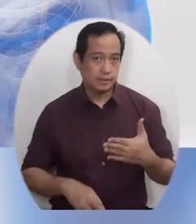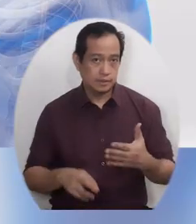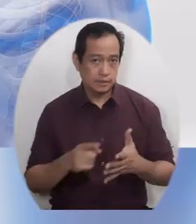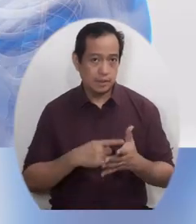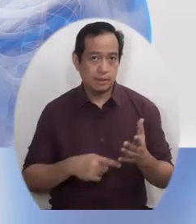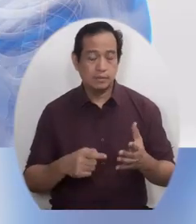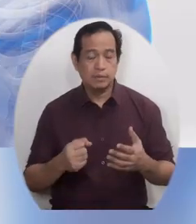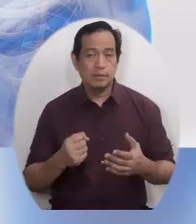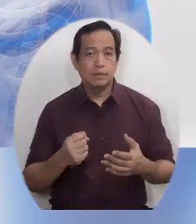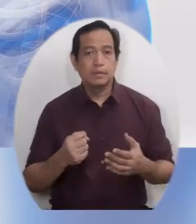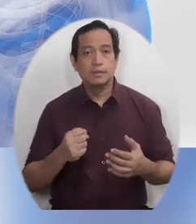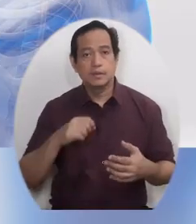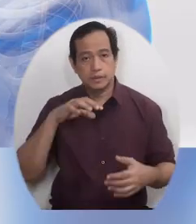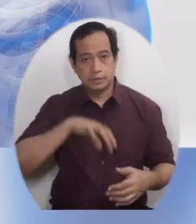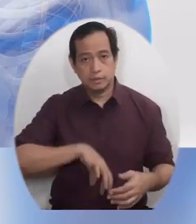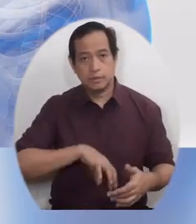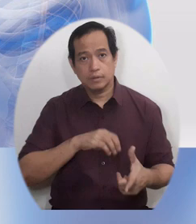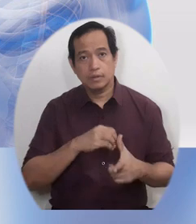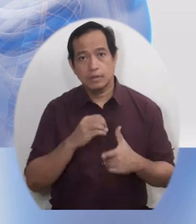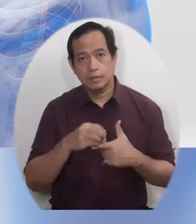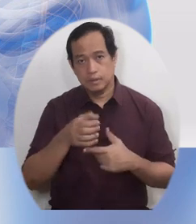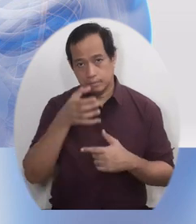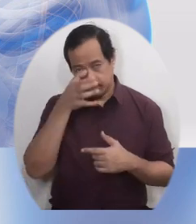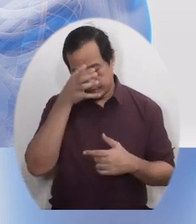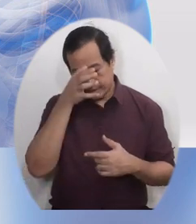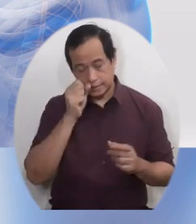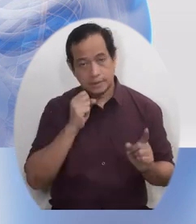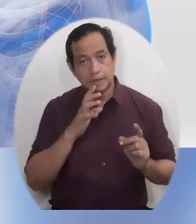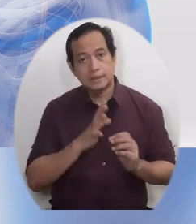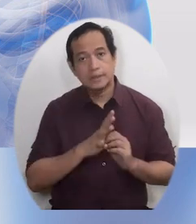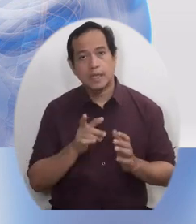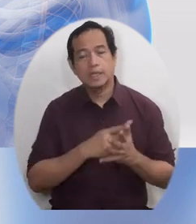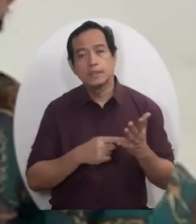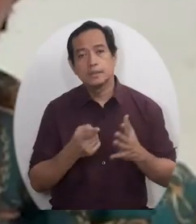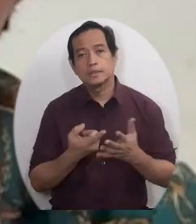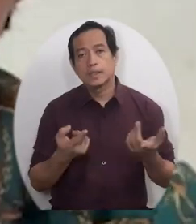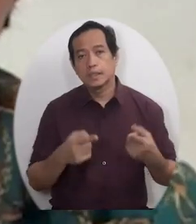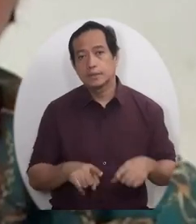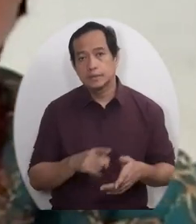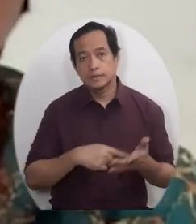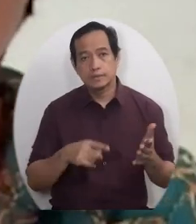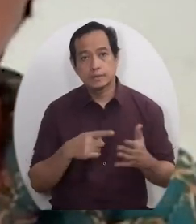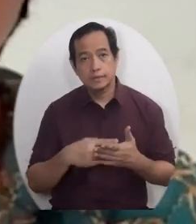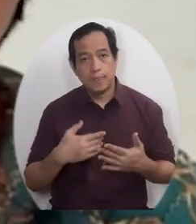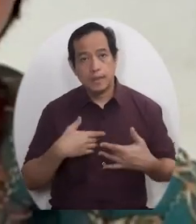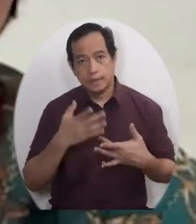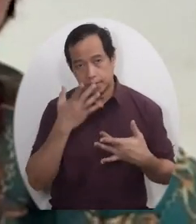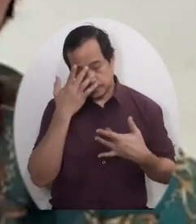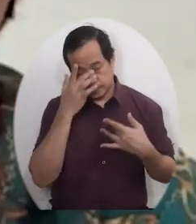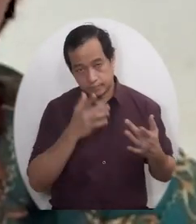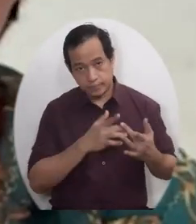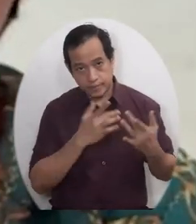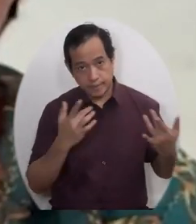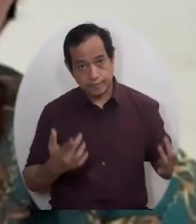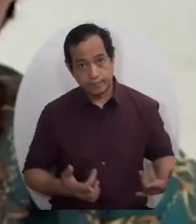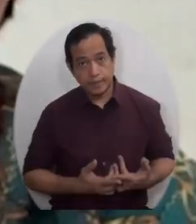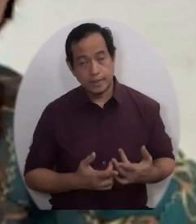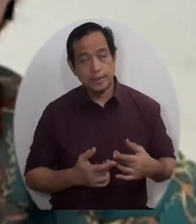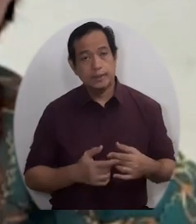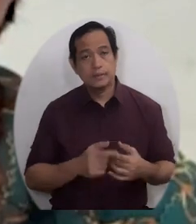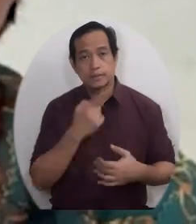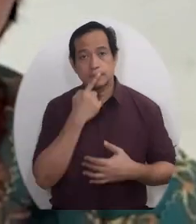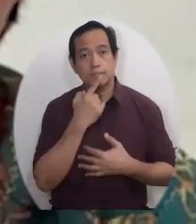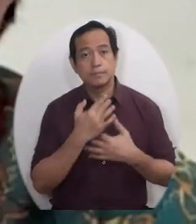attack. Ano pong mga po pwedeng maging sanhi nito? Pwedeng may sakit ka sa puso na yung blood